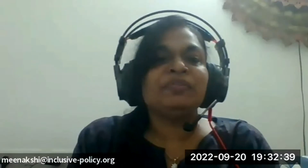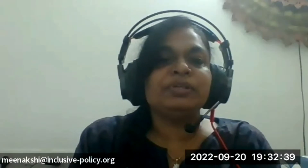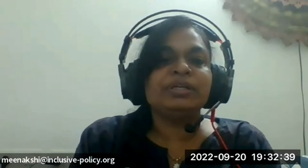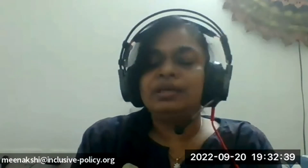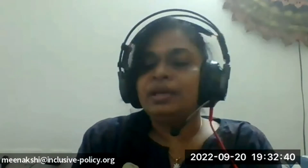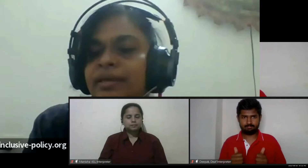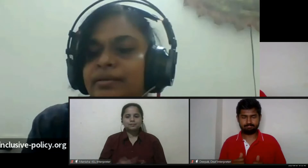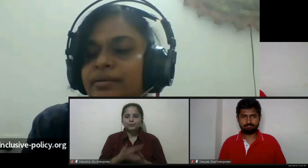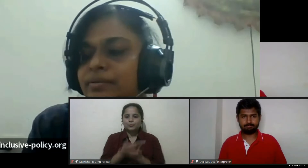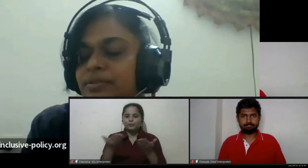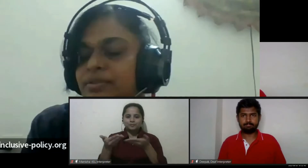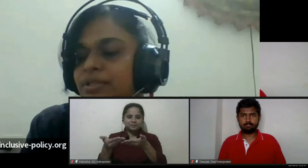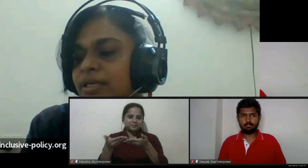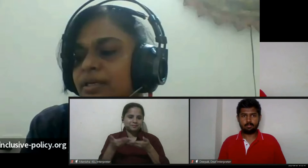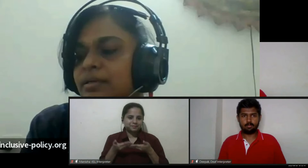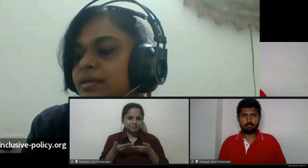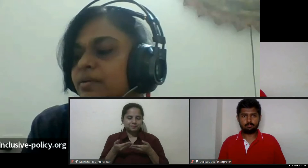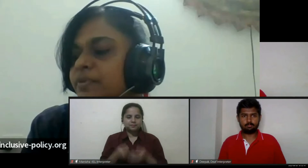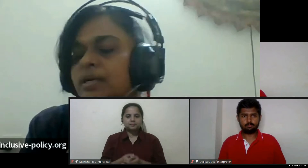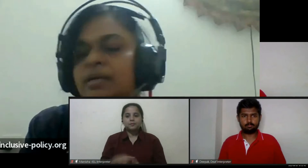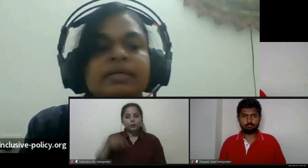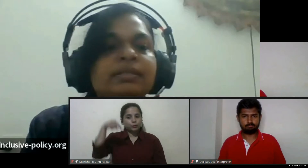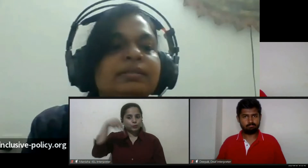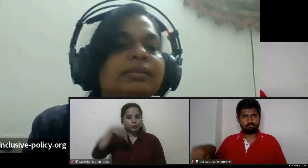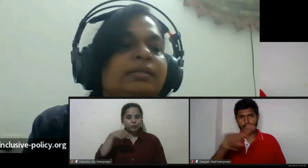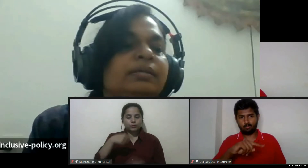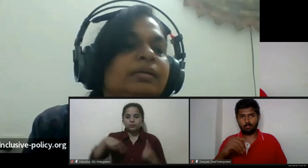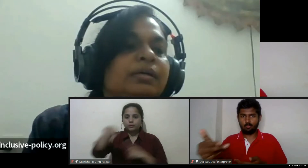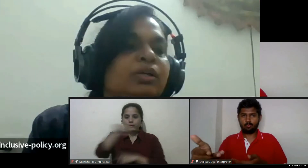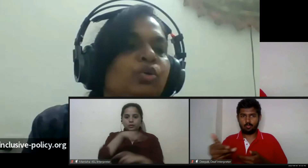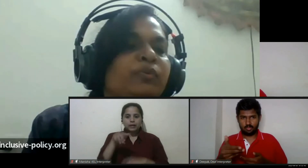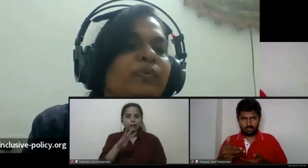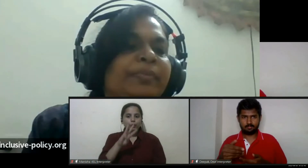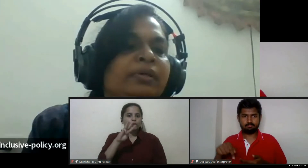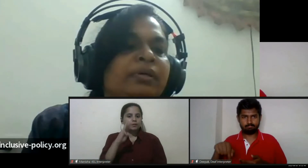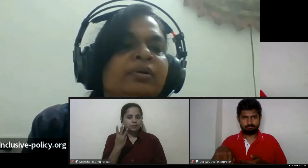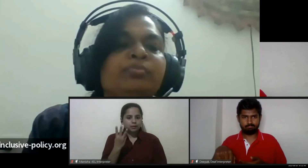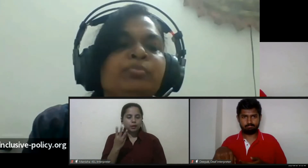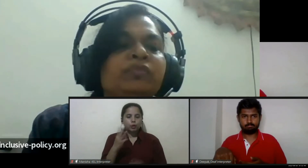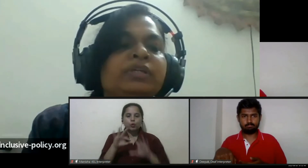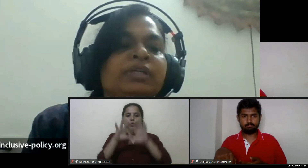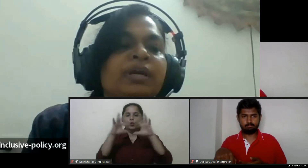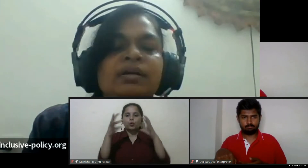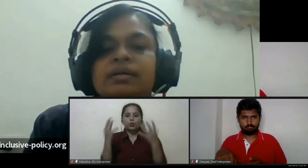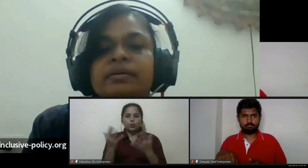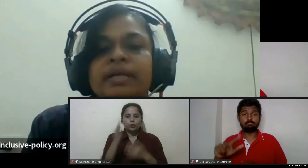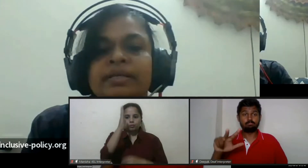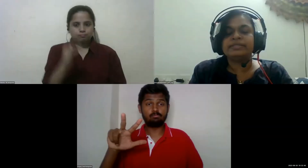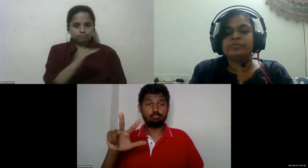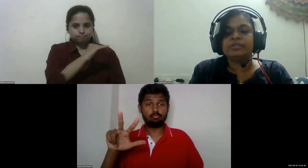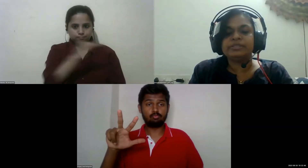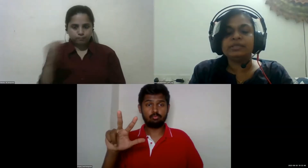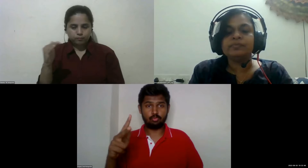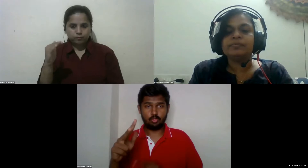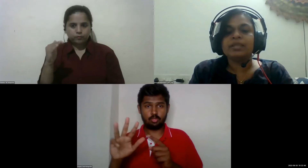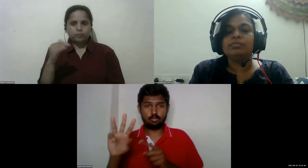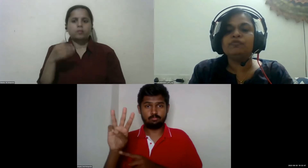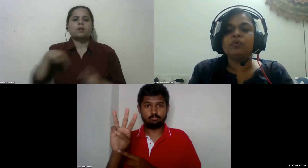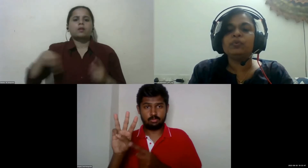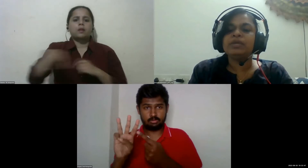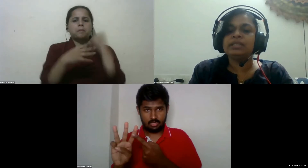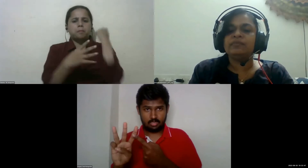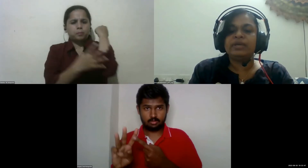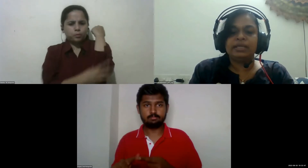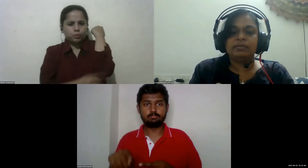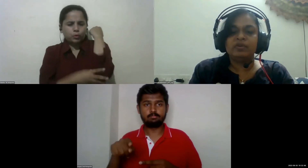Greetings, everybody. And today we are at the third global webinar on poverty, hunger, and disability.